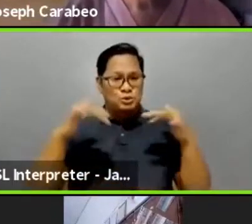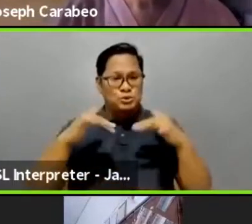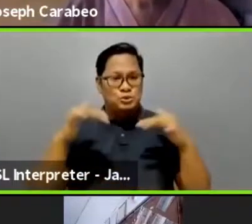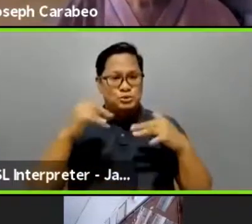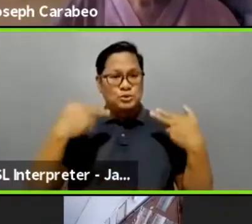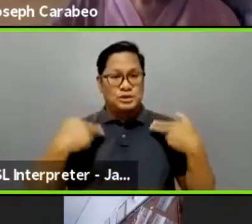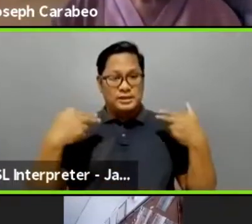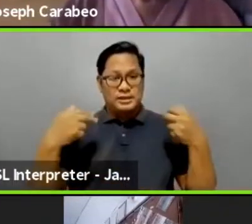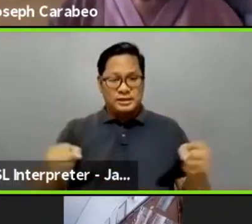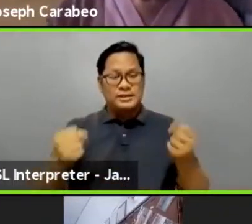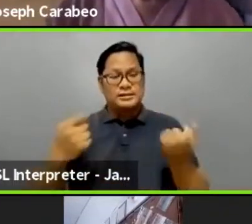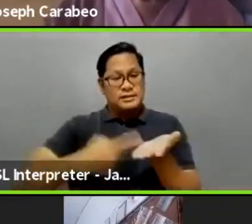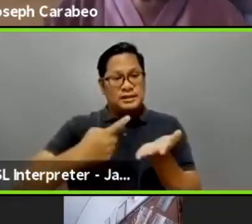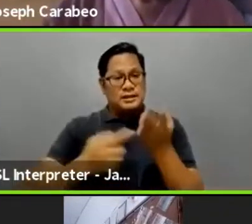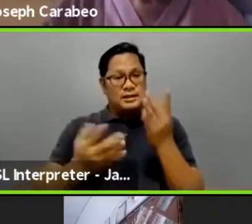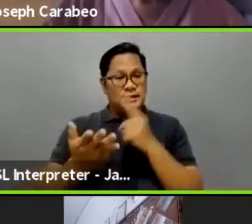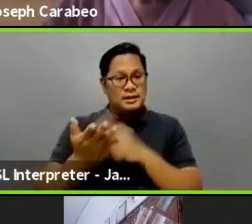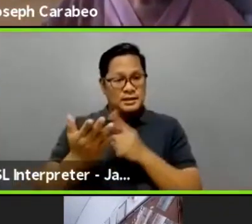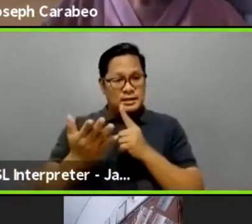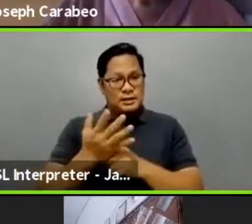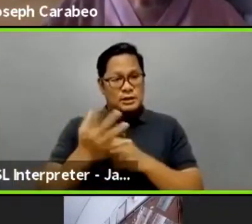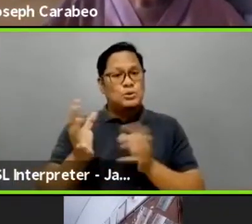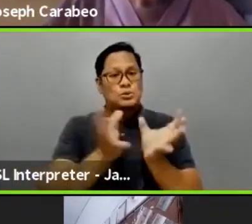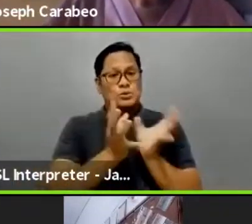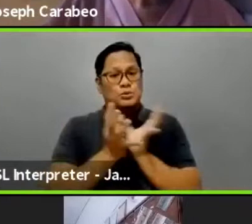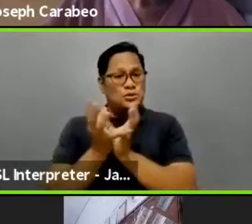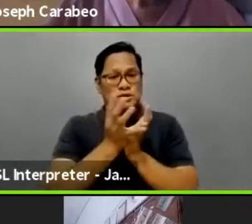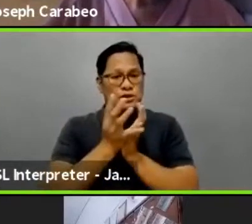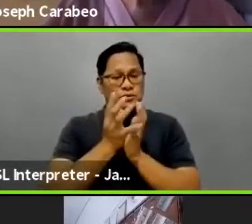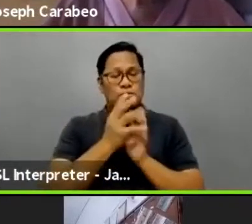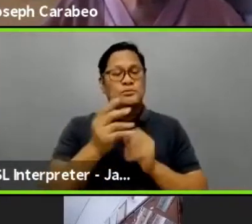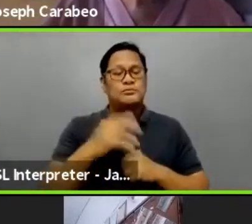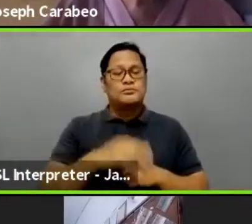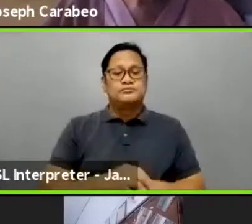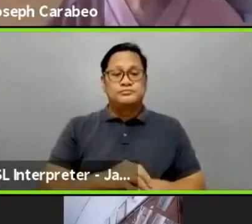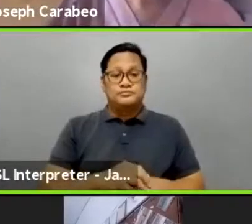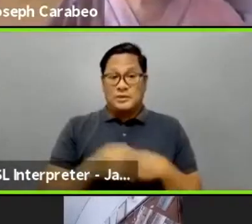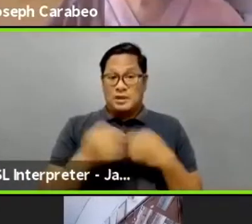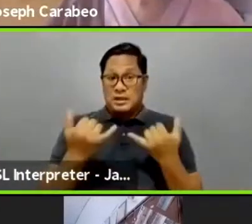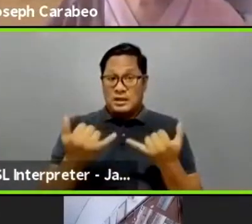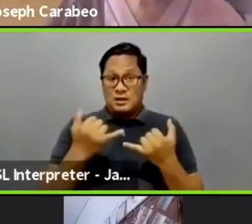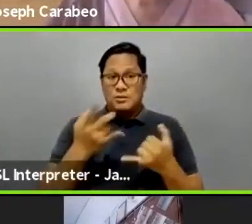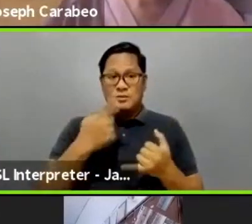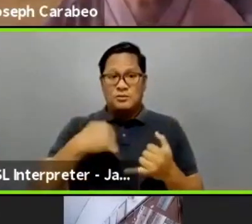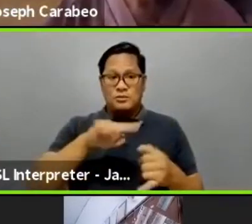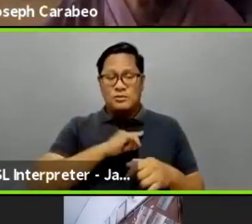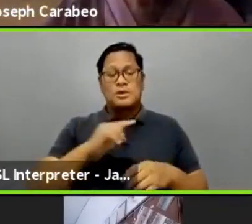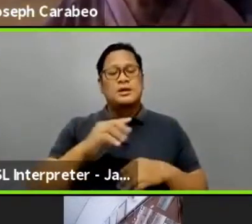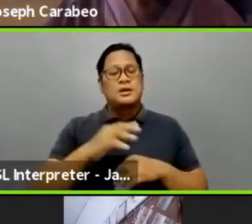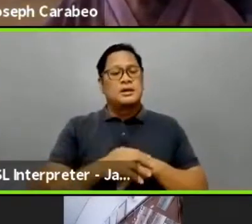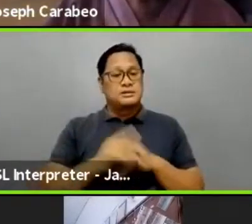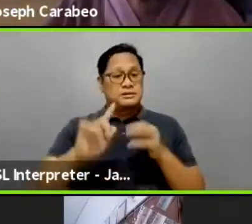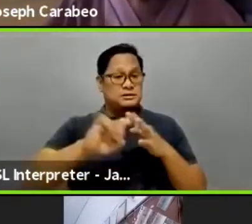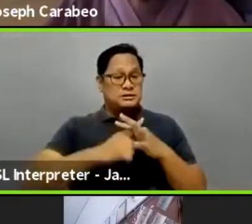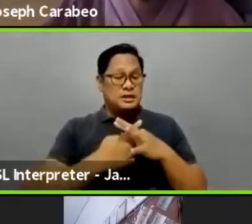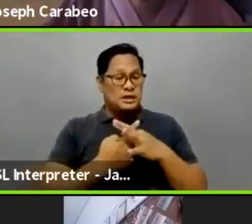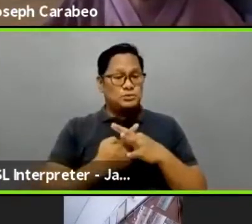no? Talakayang Bayan para sa Kalusugan. Magano na tayo ngayon ng pambansang awit.